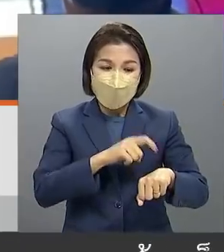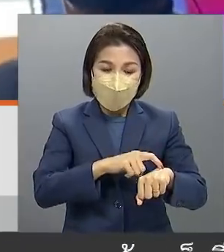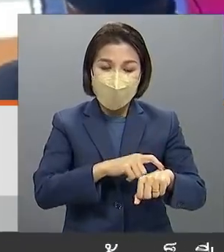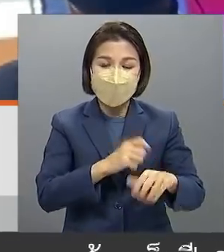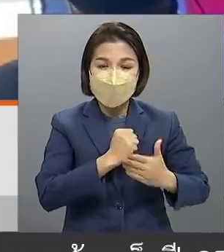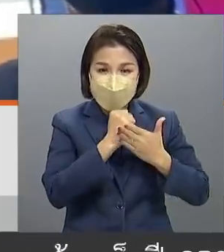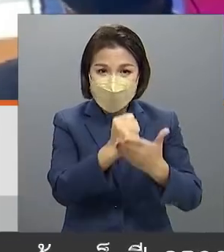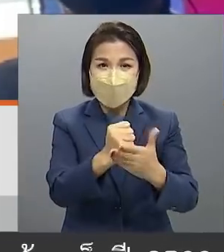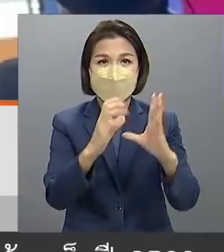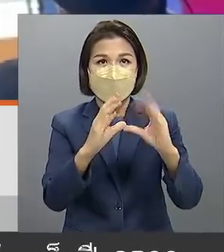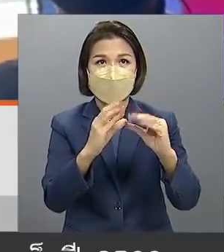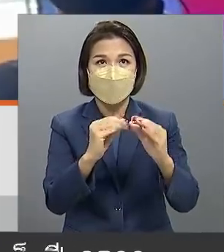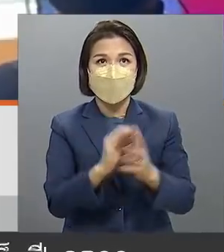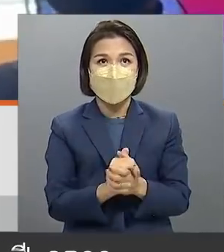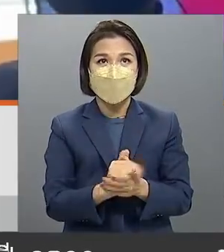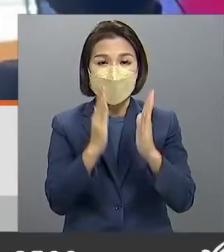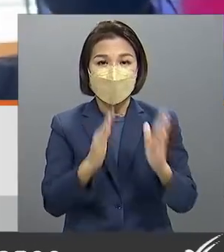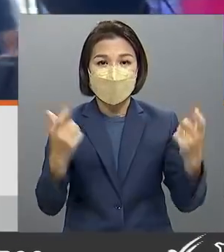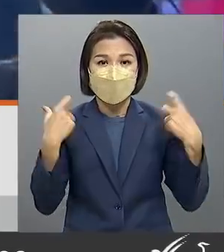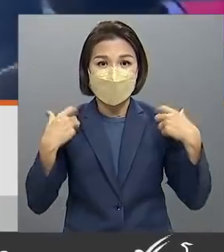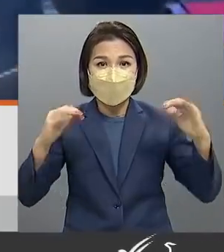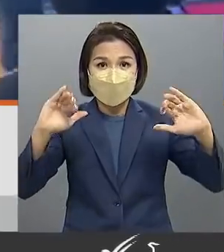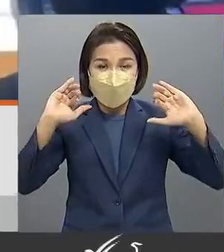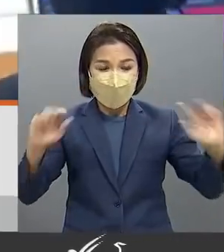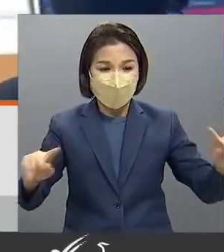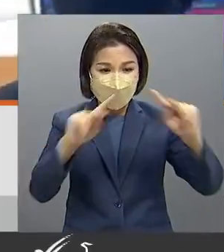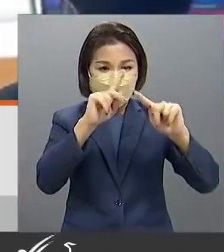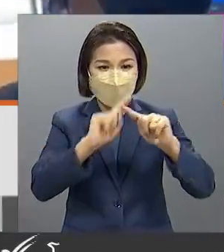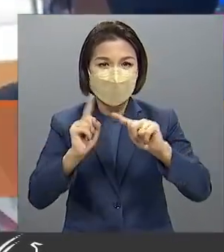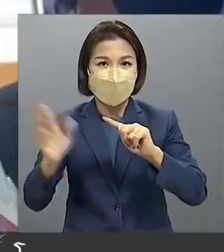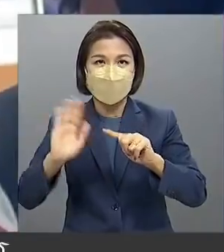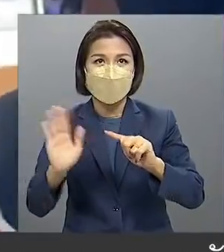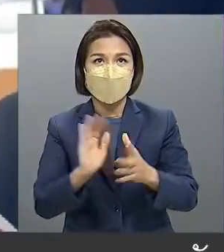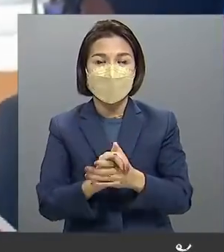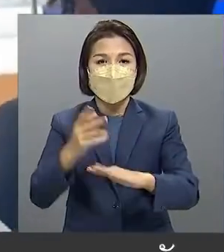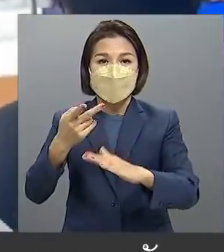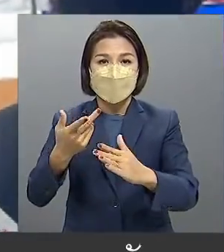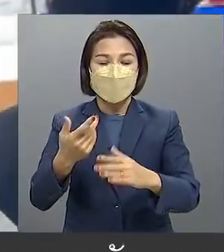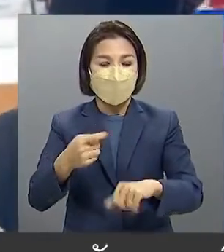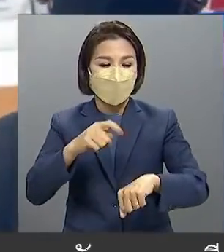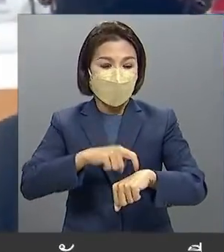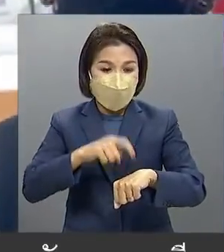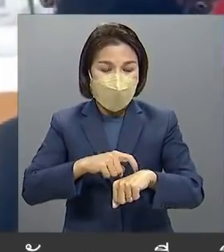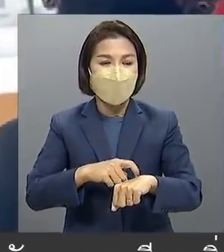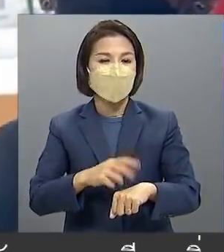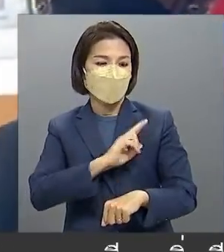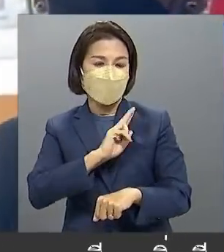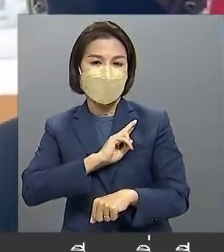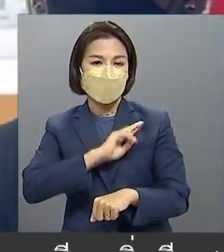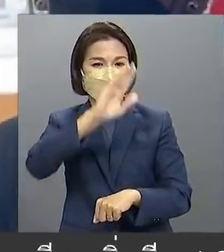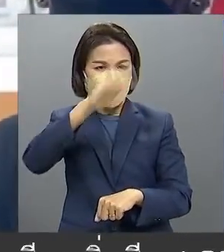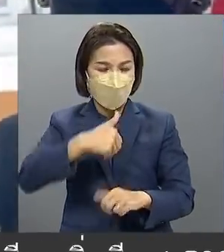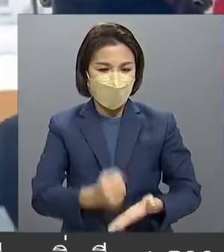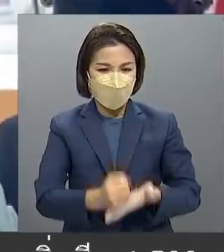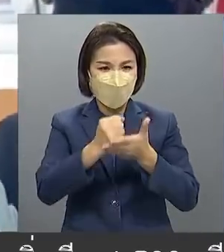ในฐานะข้าราชการหรือเป็นลูกจ้างของกระทรวงเลยนะท่านสละตัวเองสละเวลาเข้ามาทุกท่านก็ต้อง